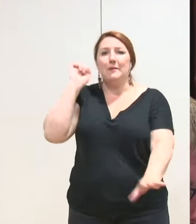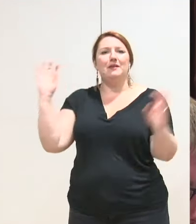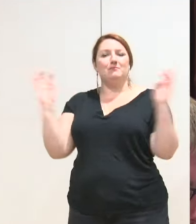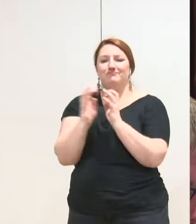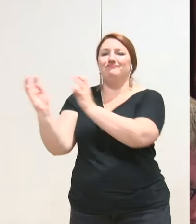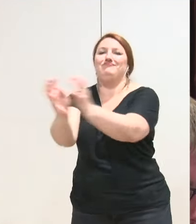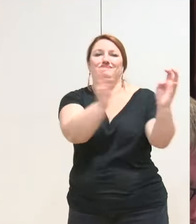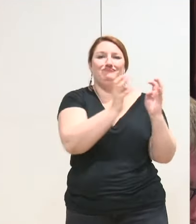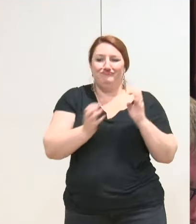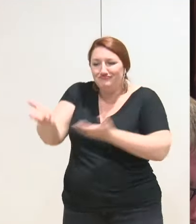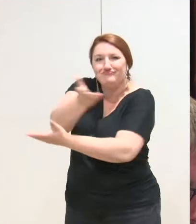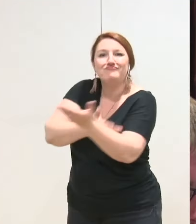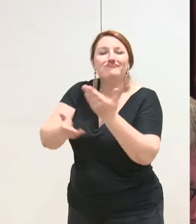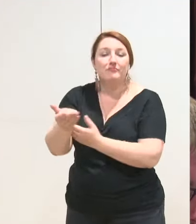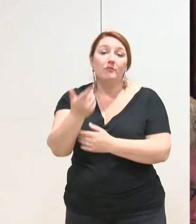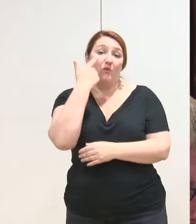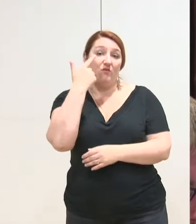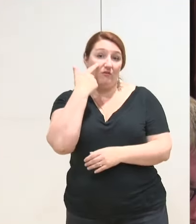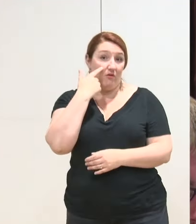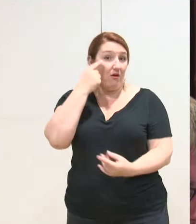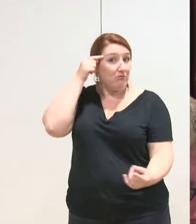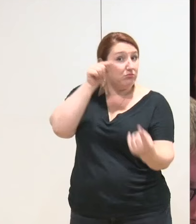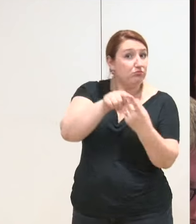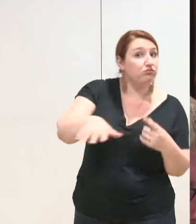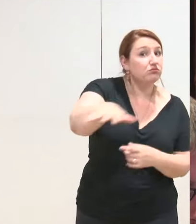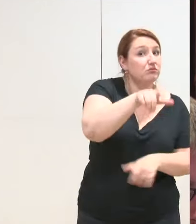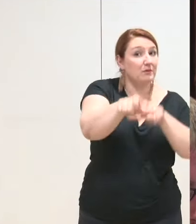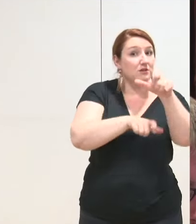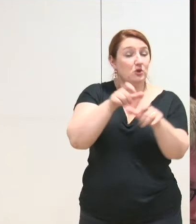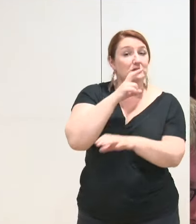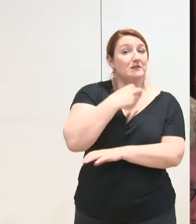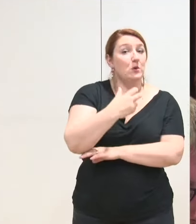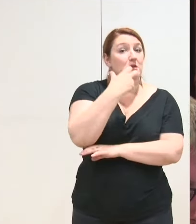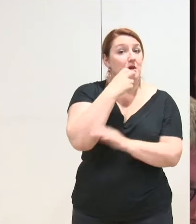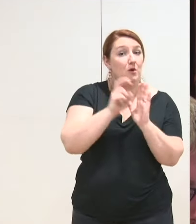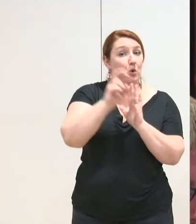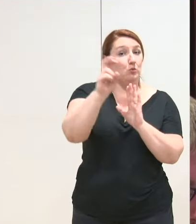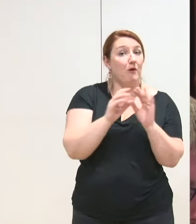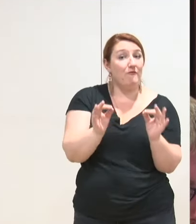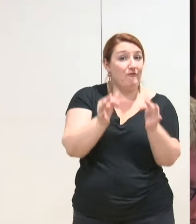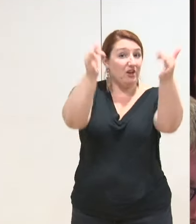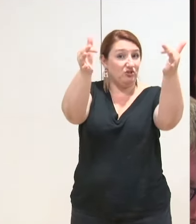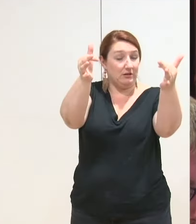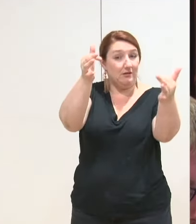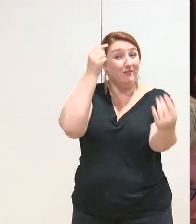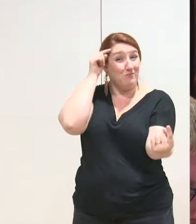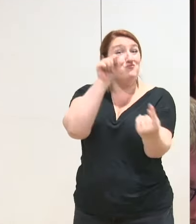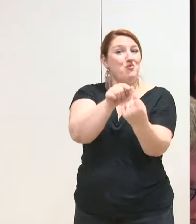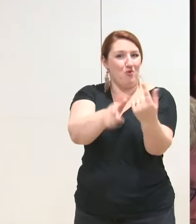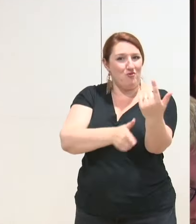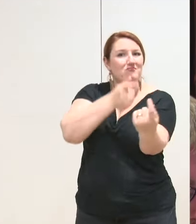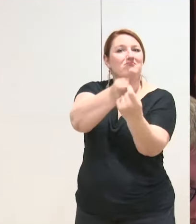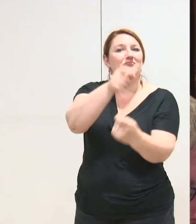qu'il concerne vraiment les Grenoblois les plus fragiles et que ce soit bien eu qui en priorité soi les